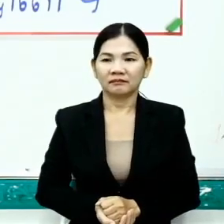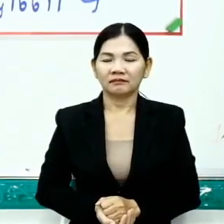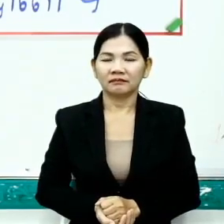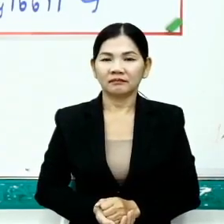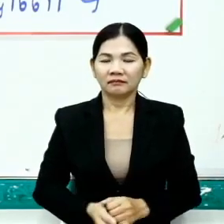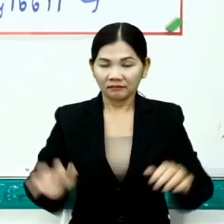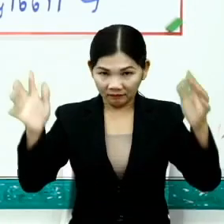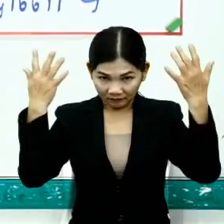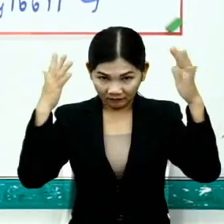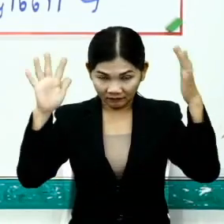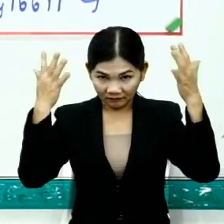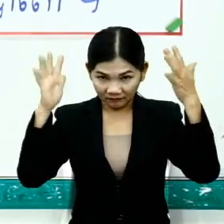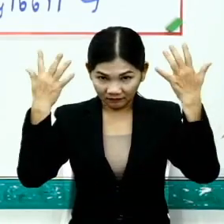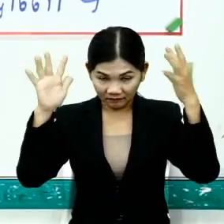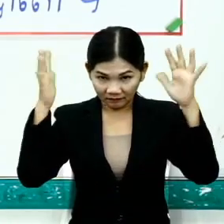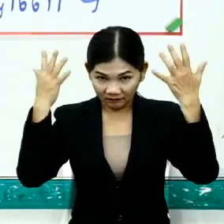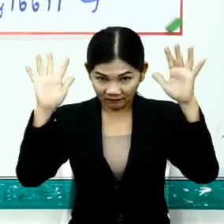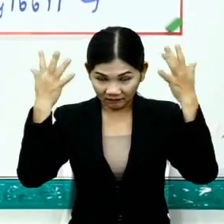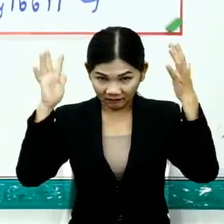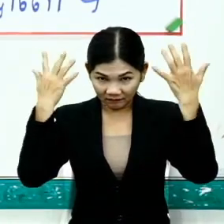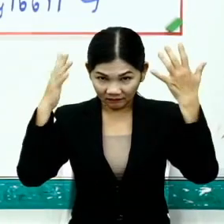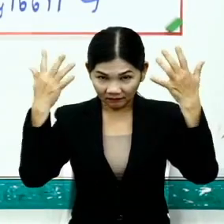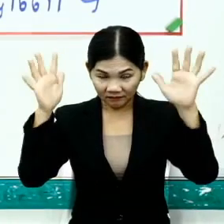កគ្រូ